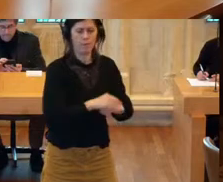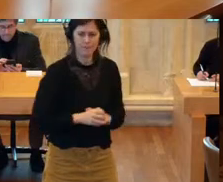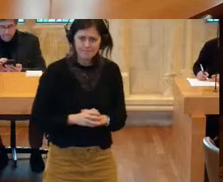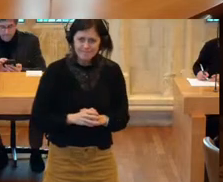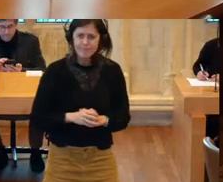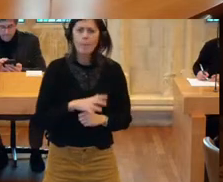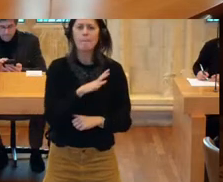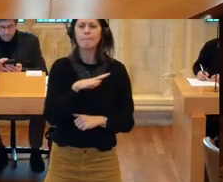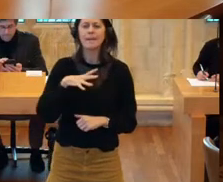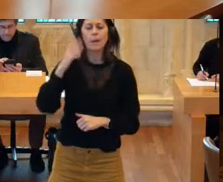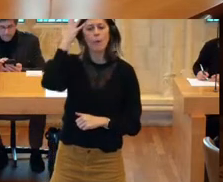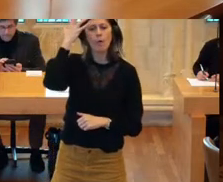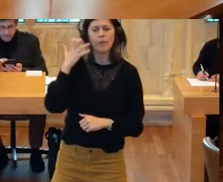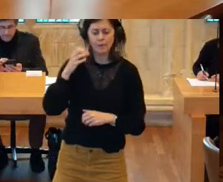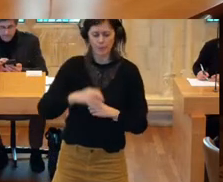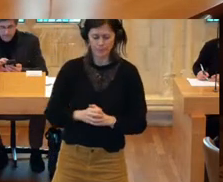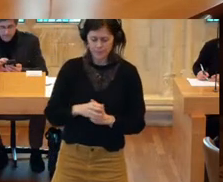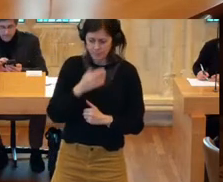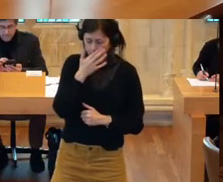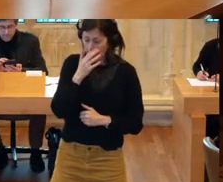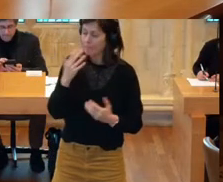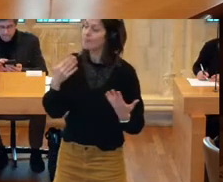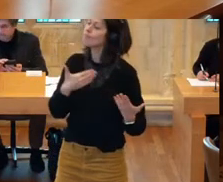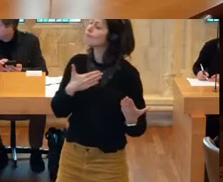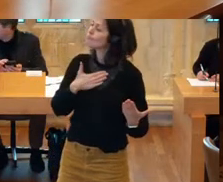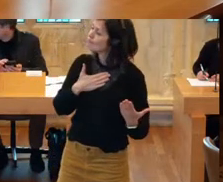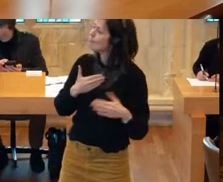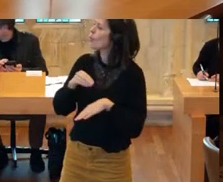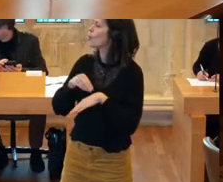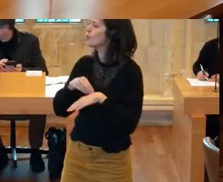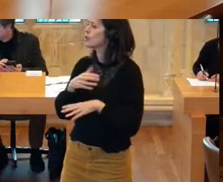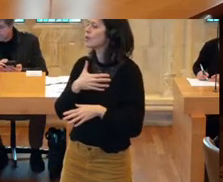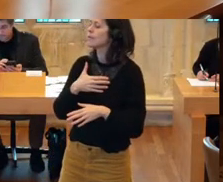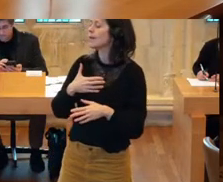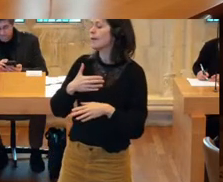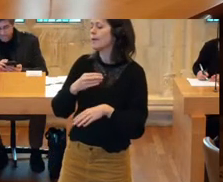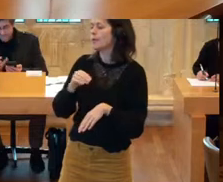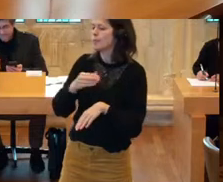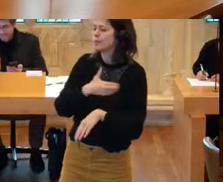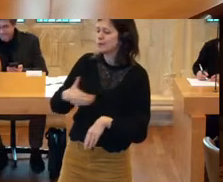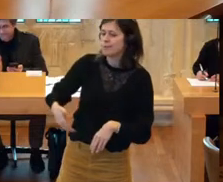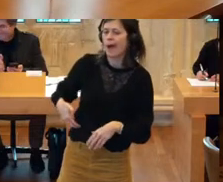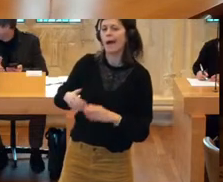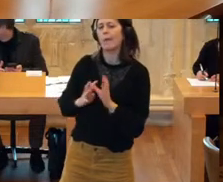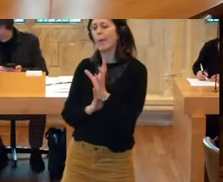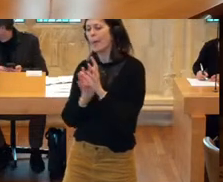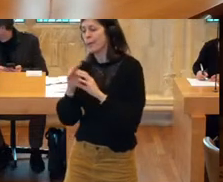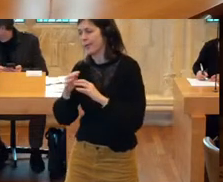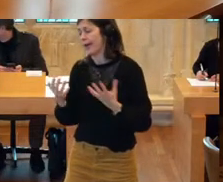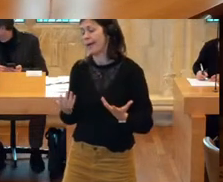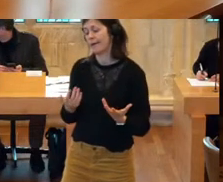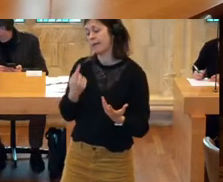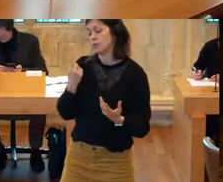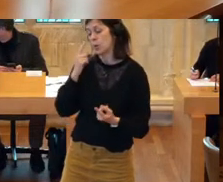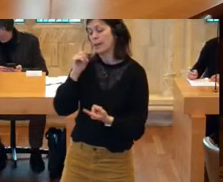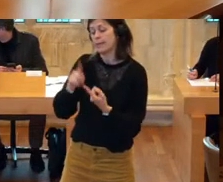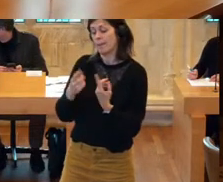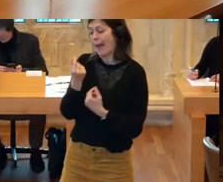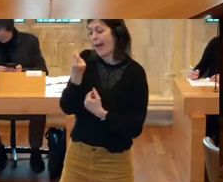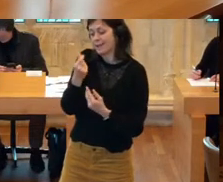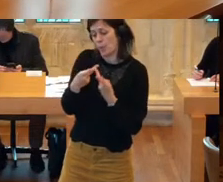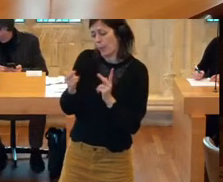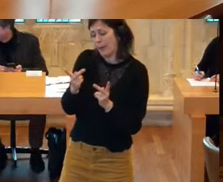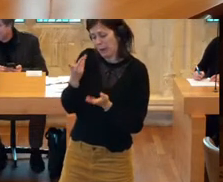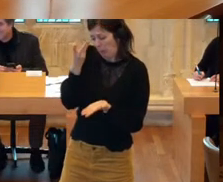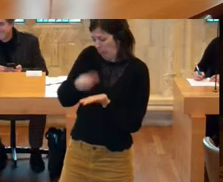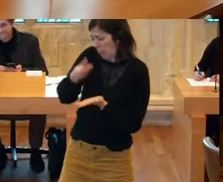Ovnanian. Chaque conseil municipal ou communautaire, nous discutons du manque d'argent public. Or, il